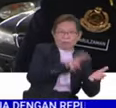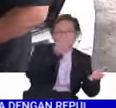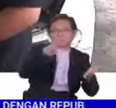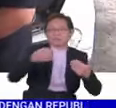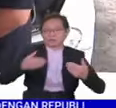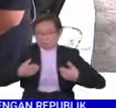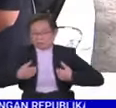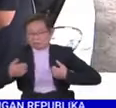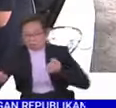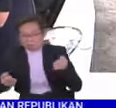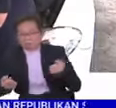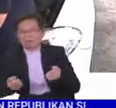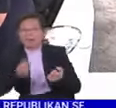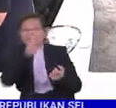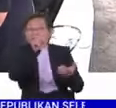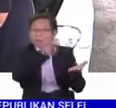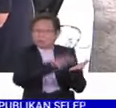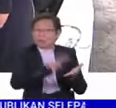dua kereta.